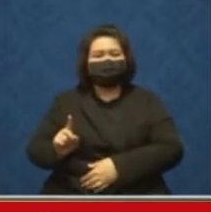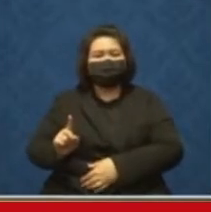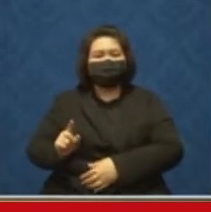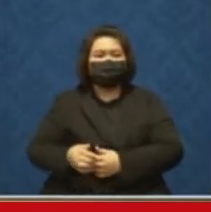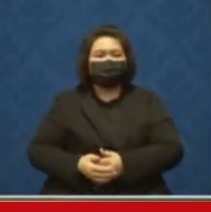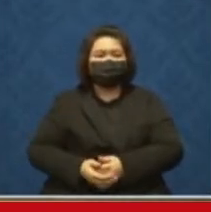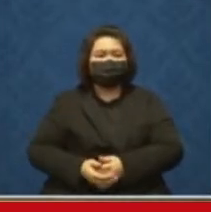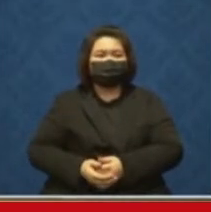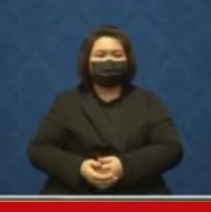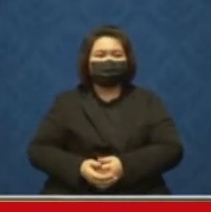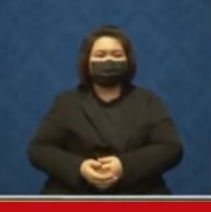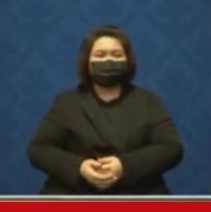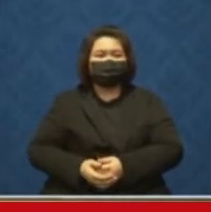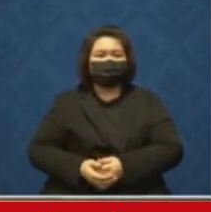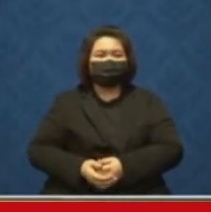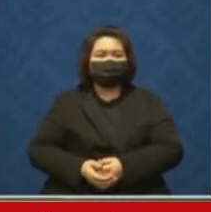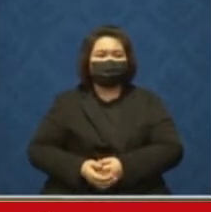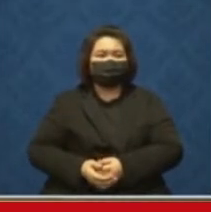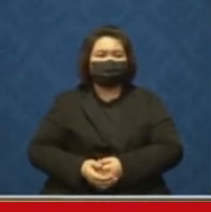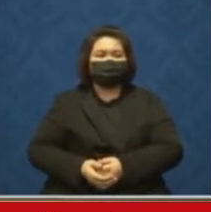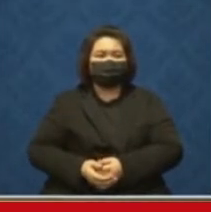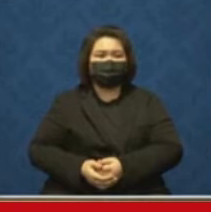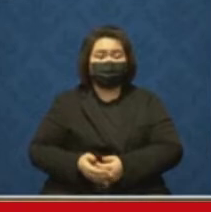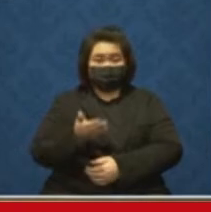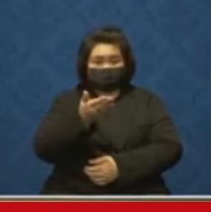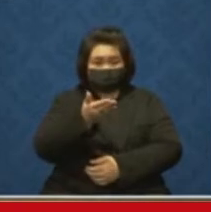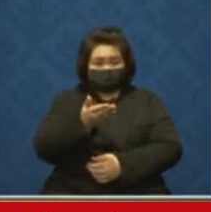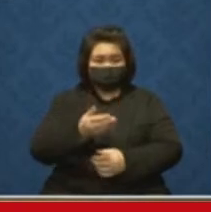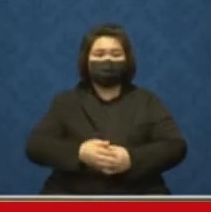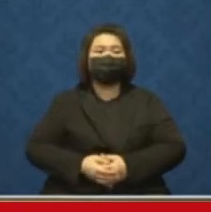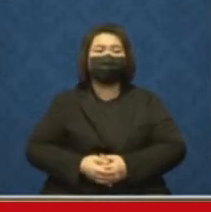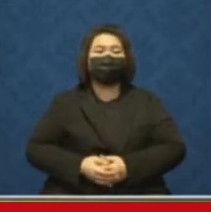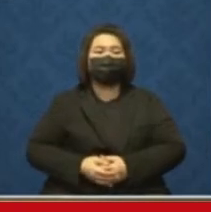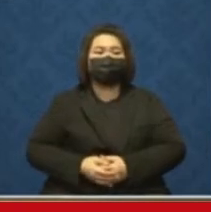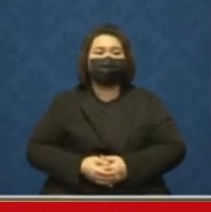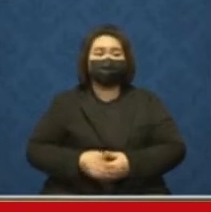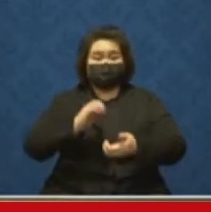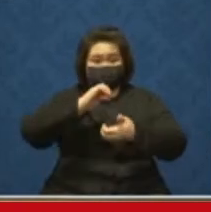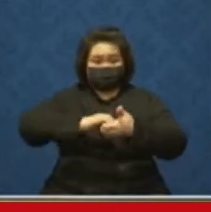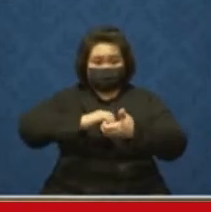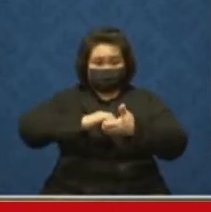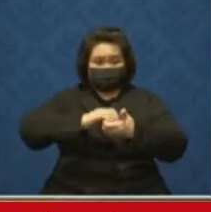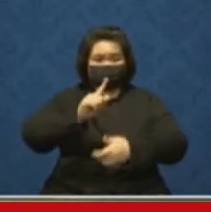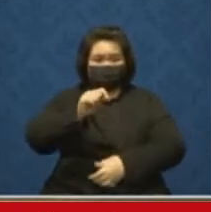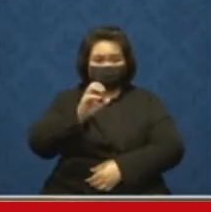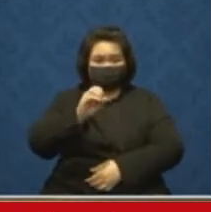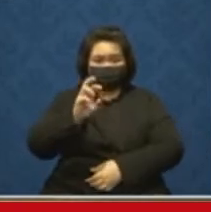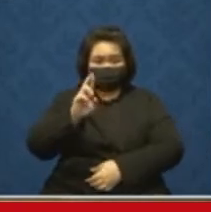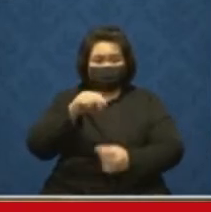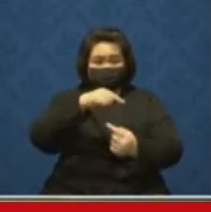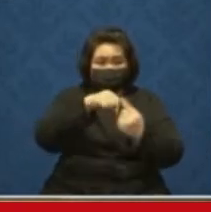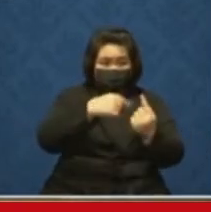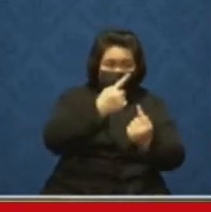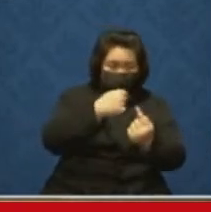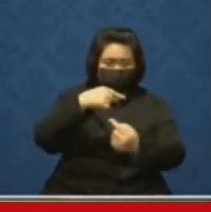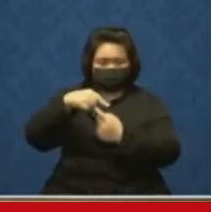ต่ไปดครับนี่ครับTOR รอบแรกTOR รอบ 2